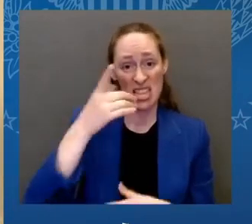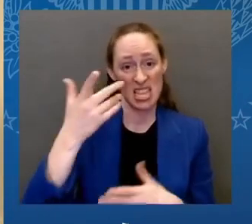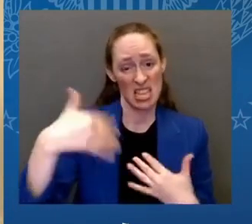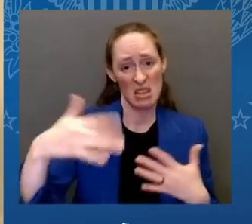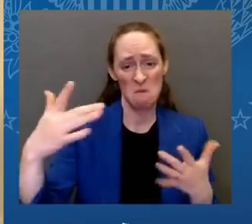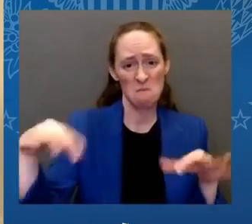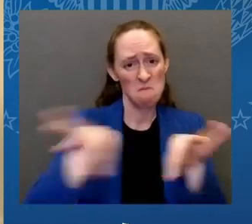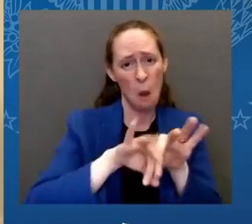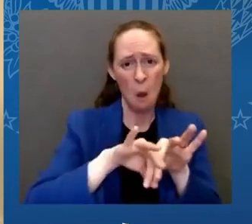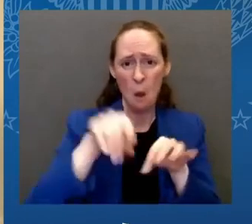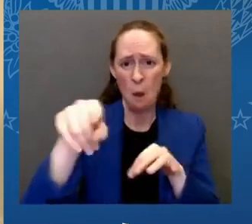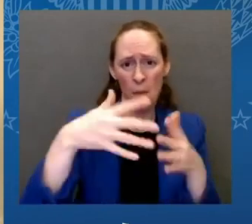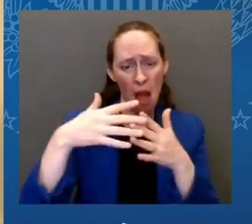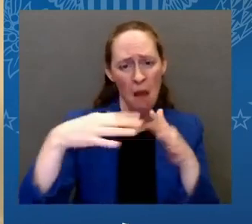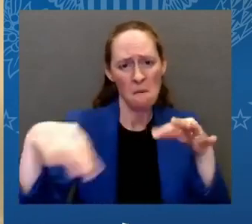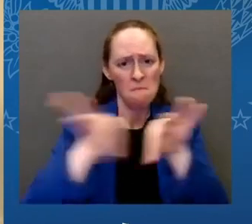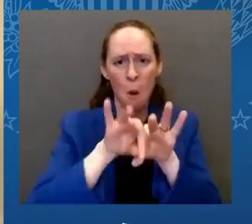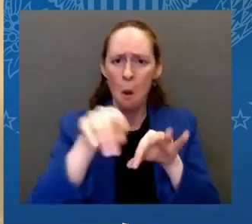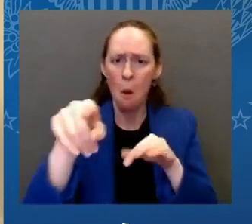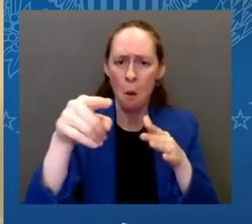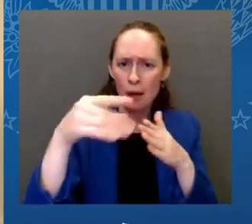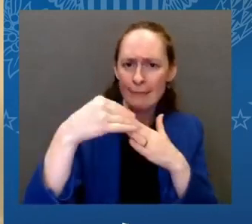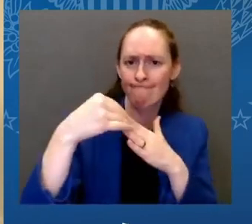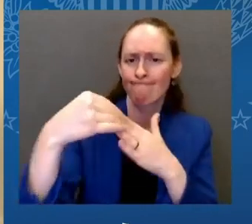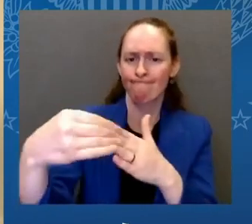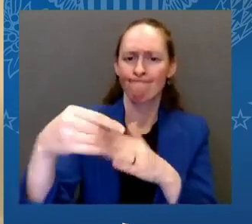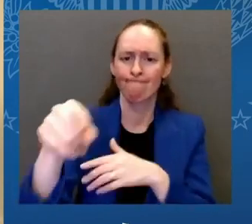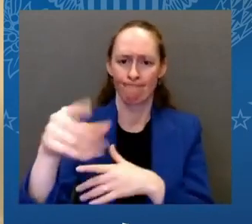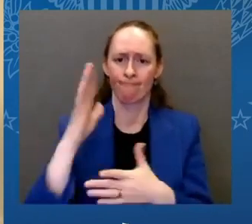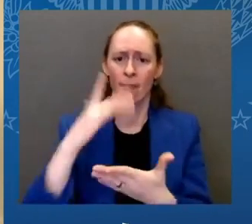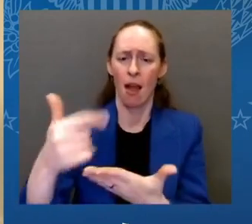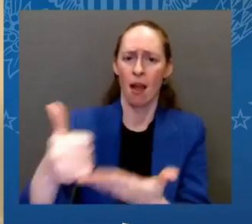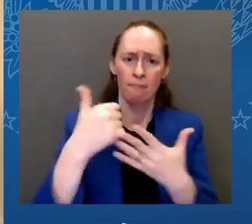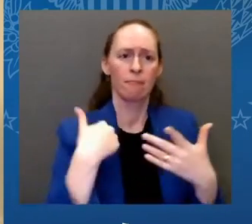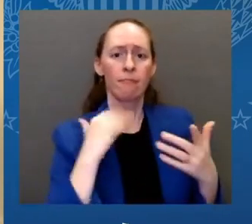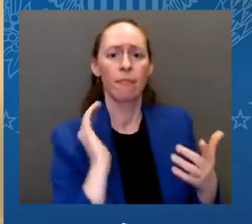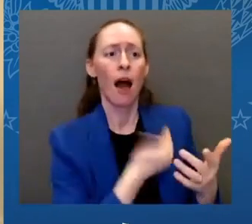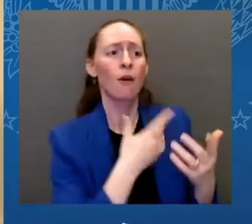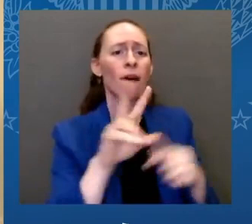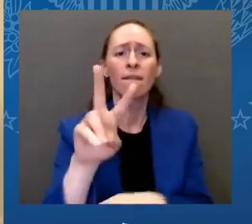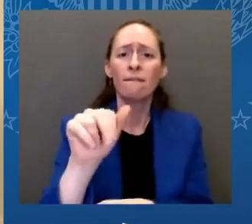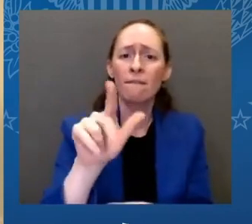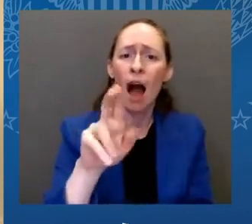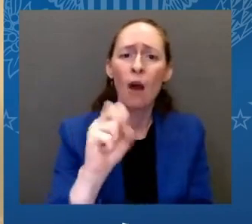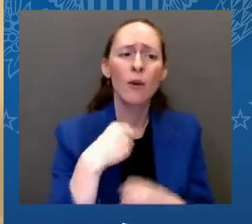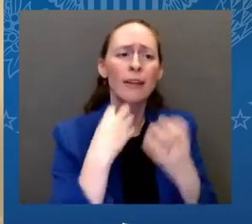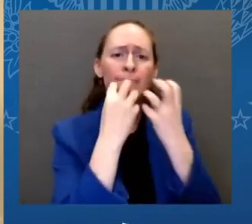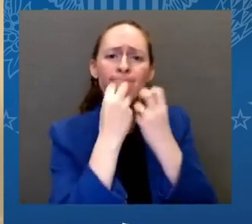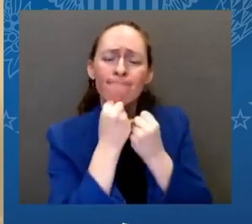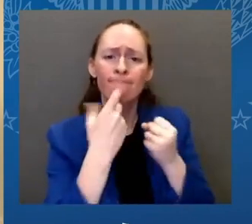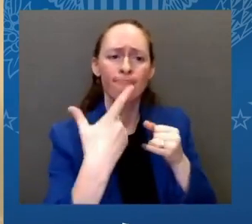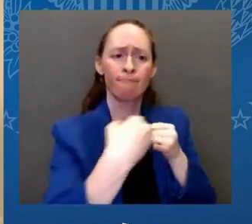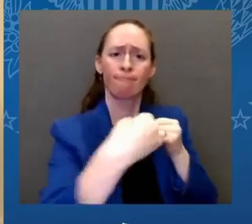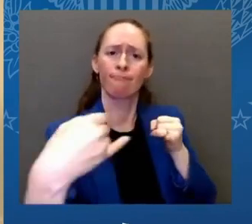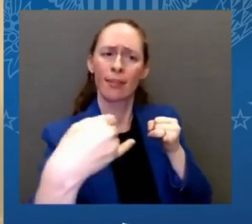попри будь-які персональні зміни в складі Конгресу, двопалатна і двопартійна підтримка буде